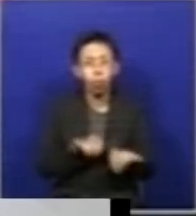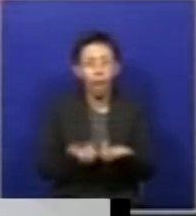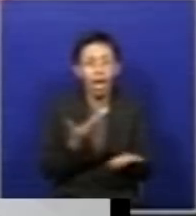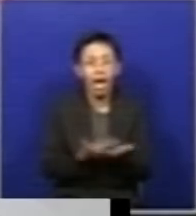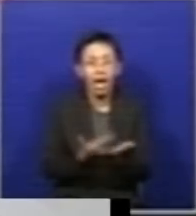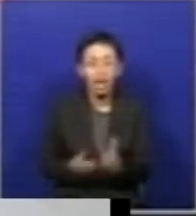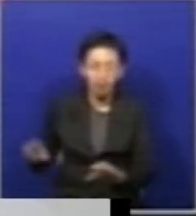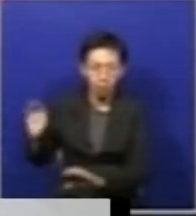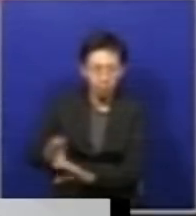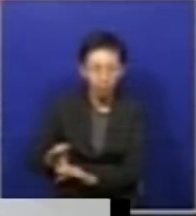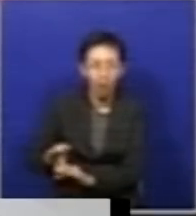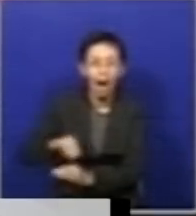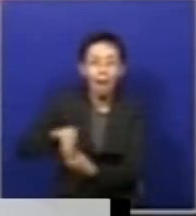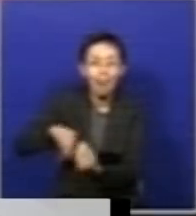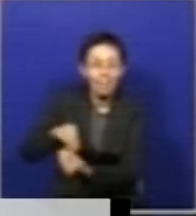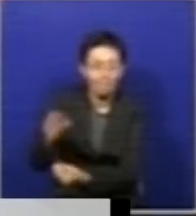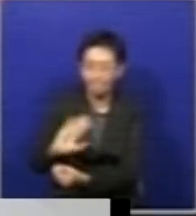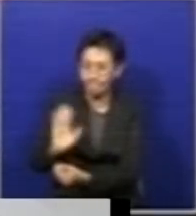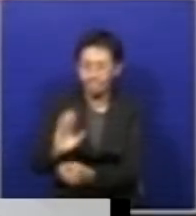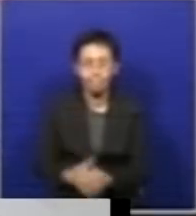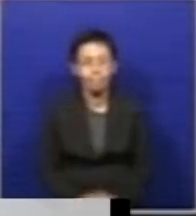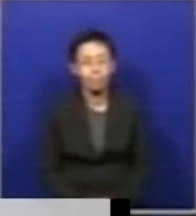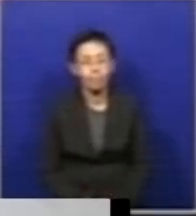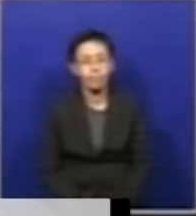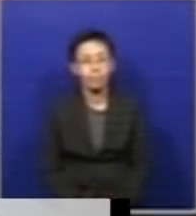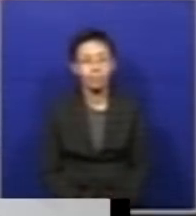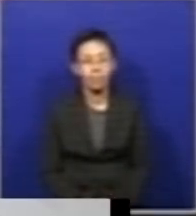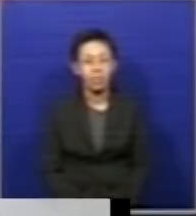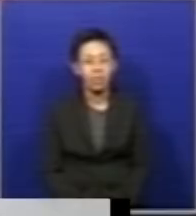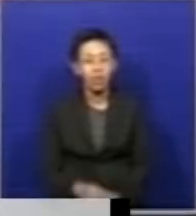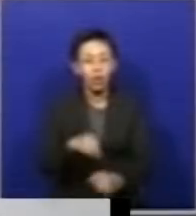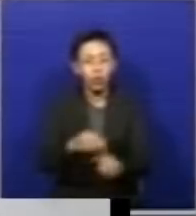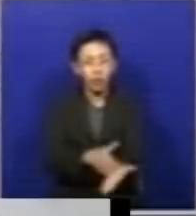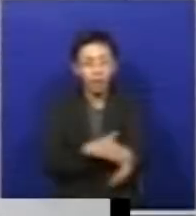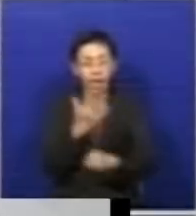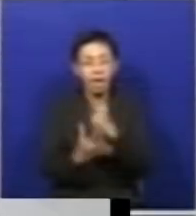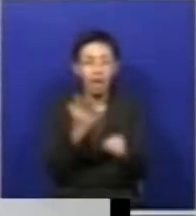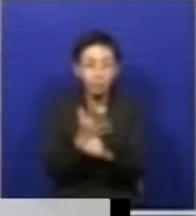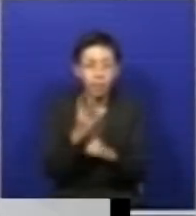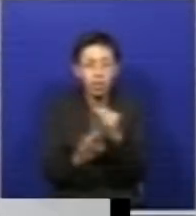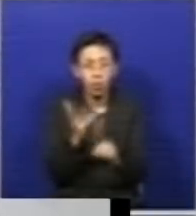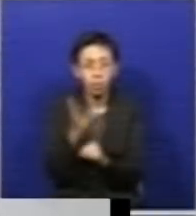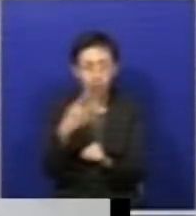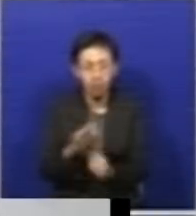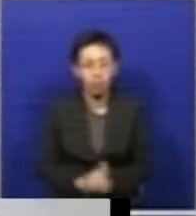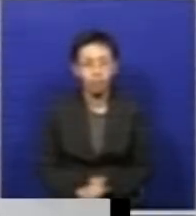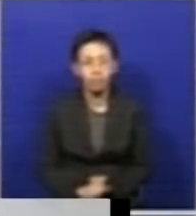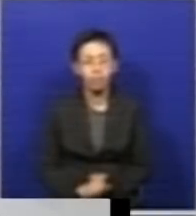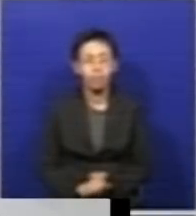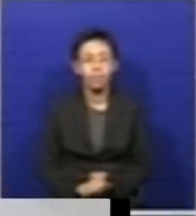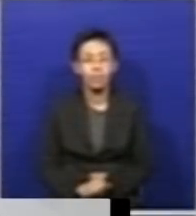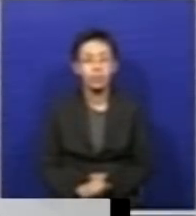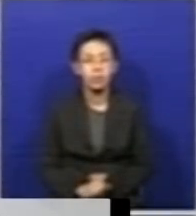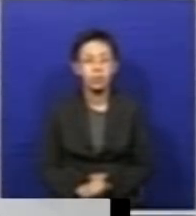ประเด็นที่คุณมิ่งขวัญพูดวันนี้เดี๋ยวเราจะมีปล่อยเสียงเนี่ยคุณมิ่งขวัญเนี่ยพูดออกมาแล้วตรงประเด็นจริงๆคุณมิ่งขวัญพูดว่าประเทศไทยมาถึ